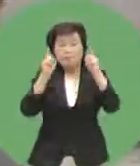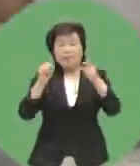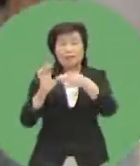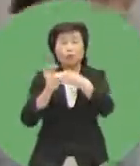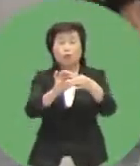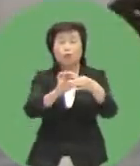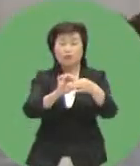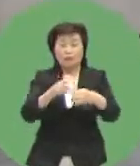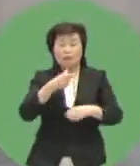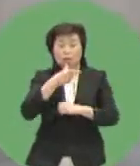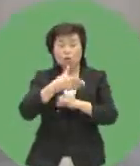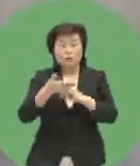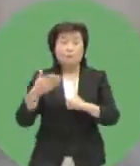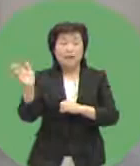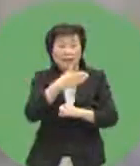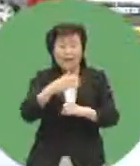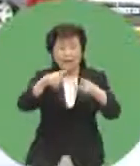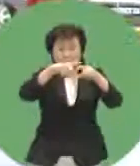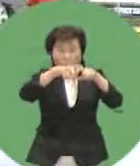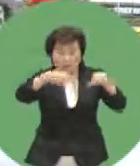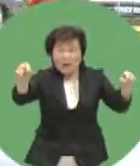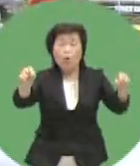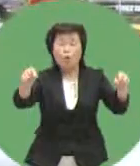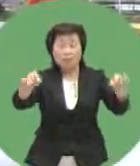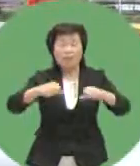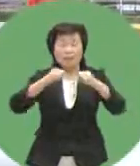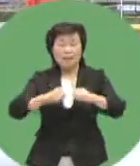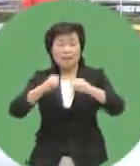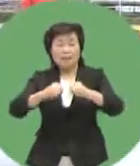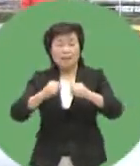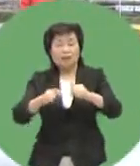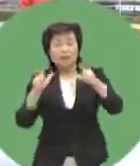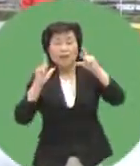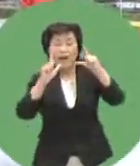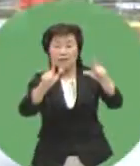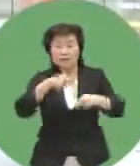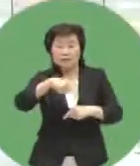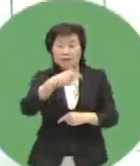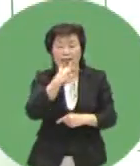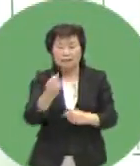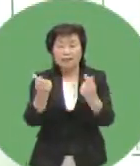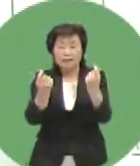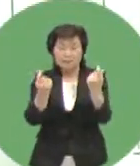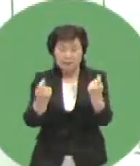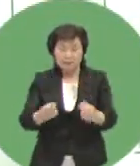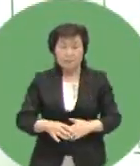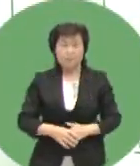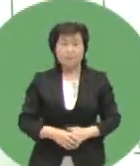して徳島から日本全国に元気を発信していきたいですね。